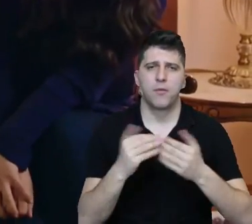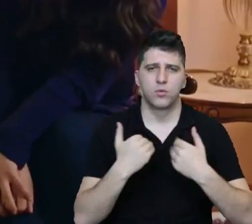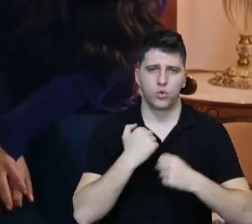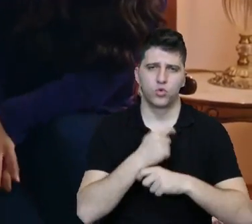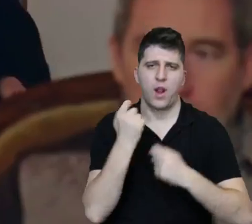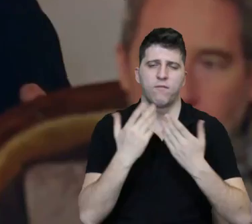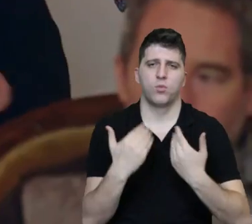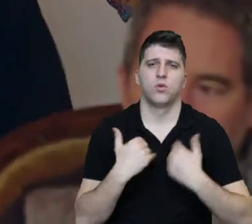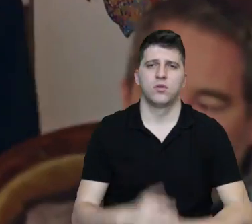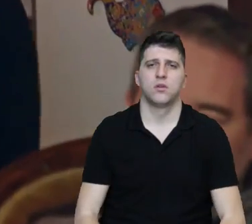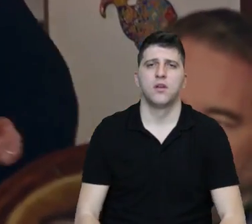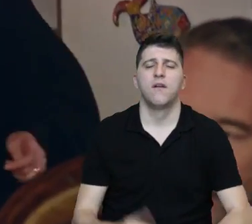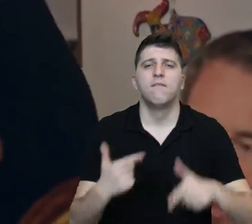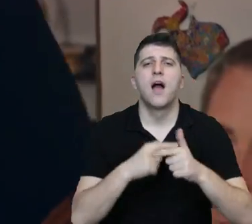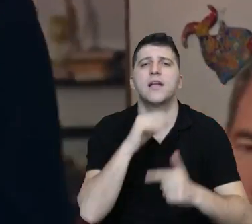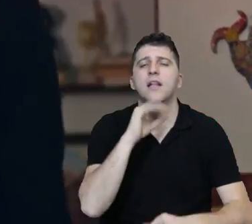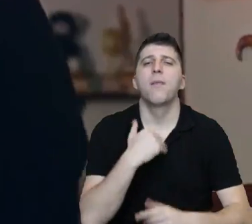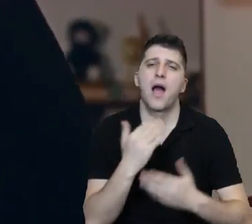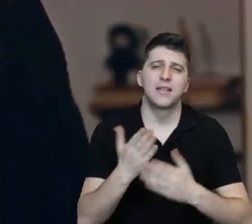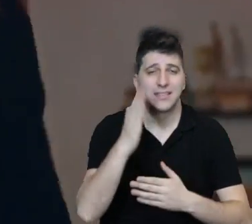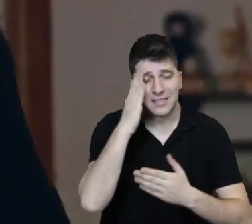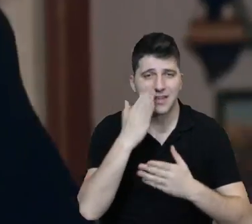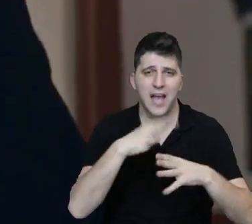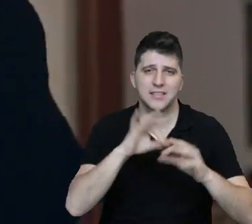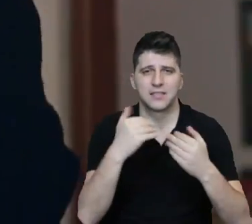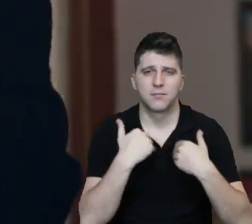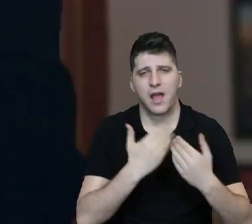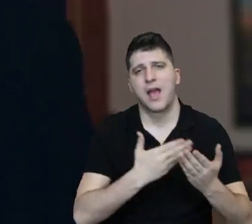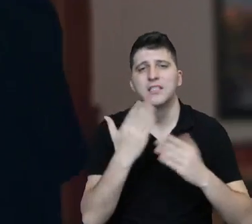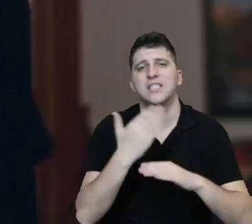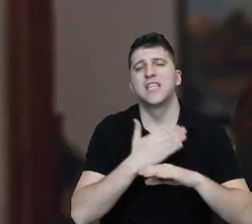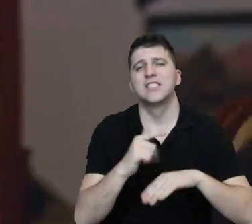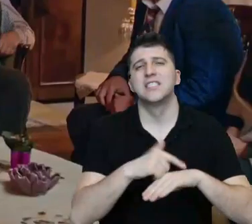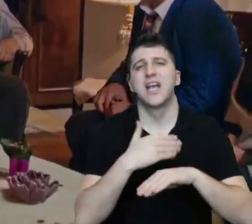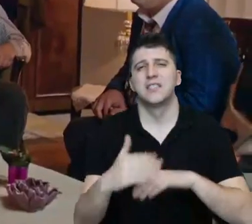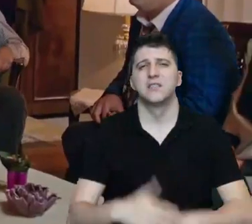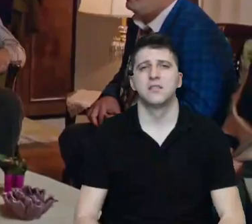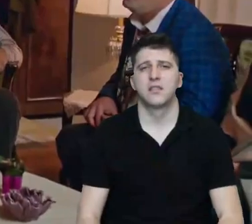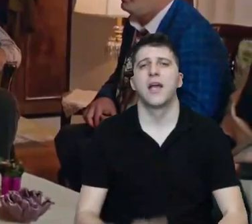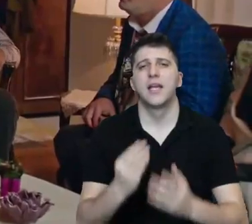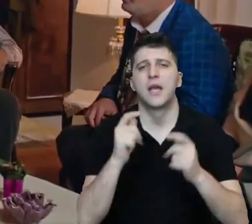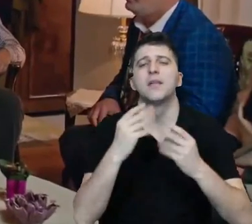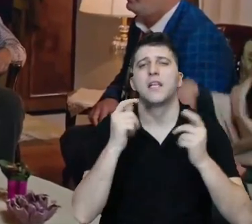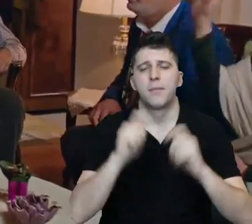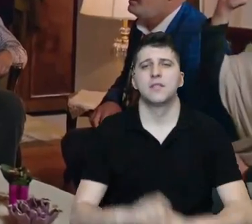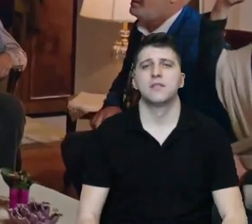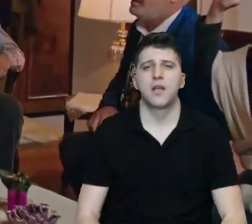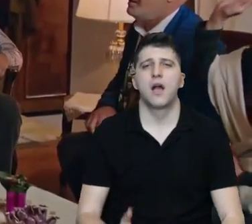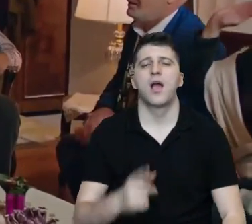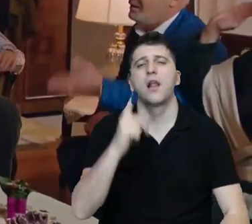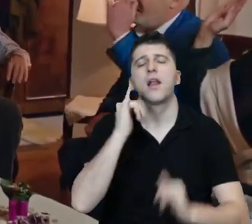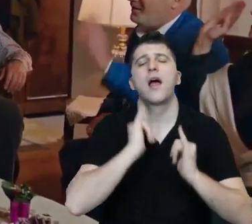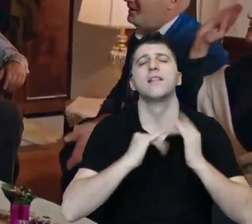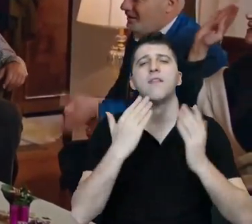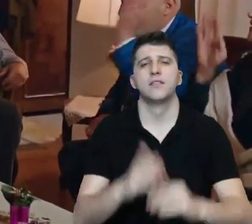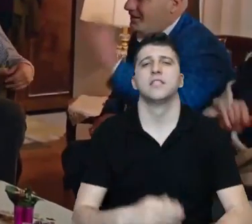de vazifem bu. Faik dedem hadi yatağını hazırladım ben. Çok da geç oldu. Neyi yaptın? Neyi yaptın? Hadi Allah razı